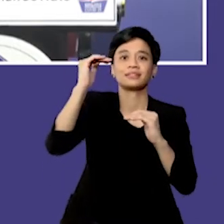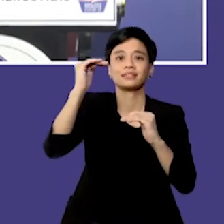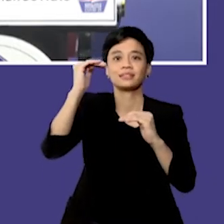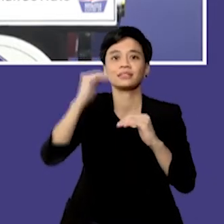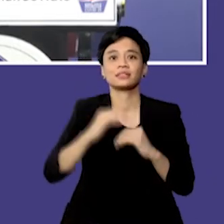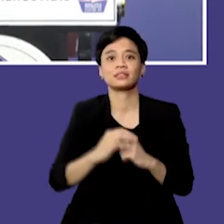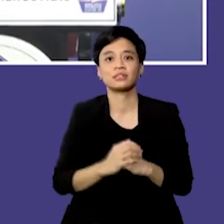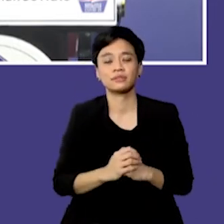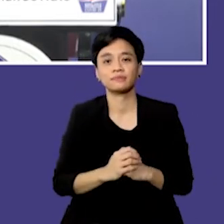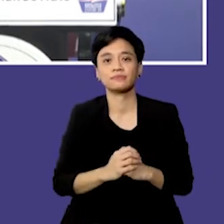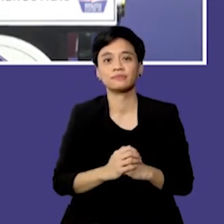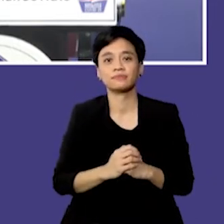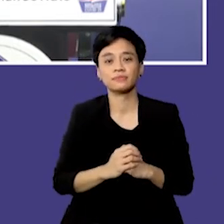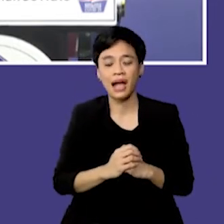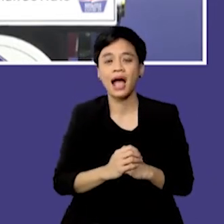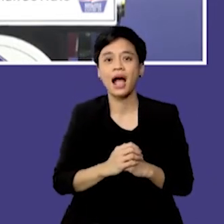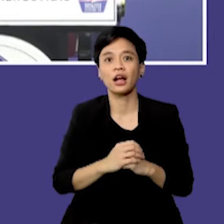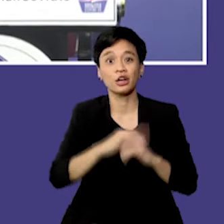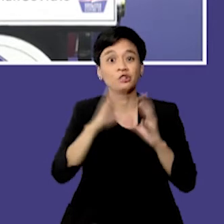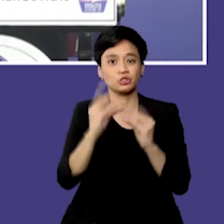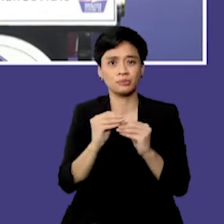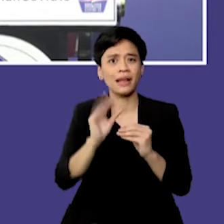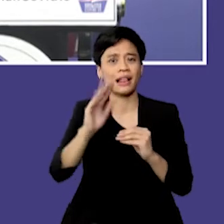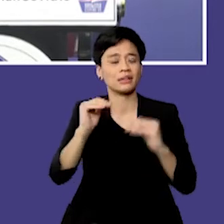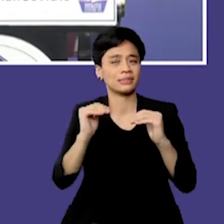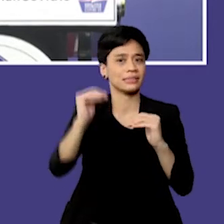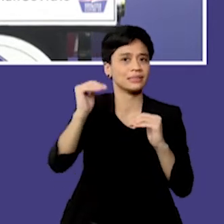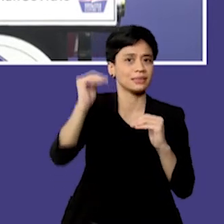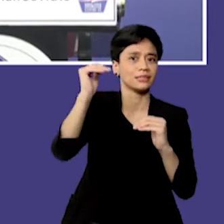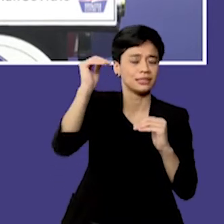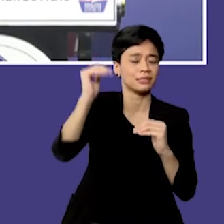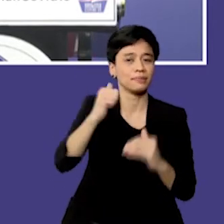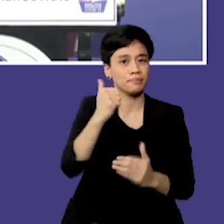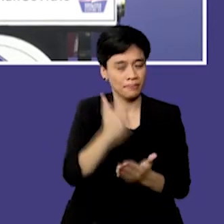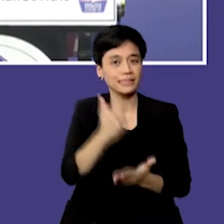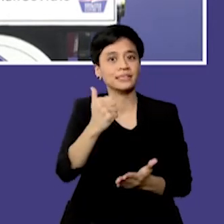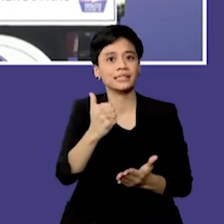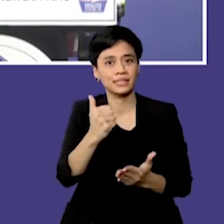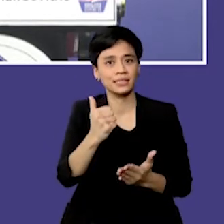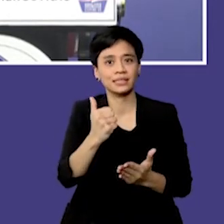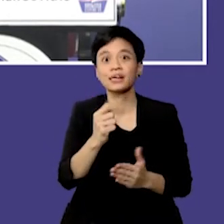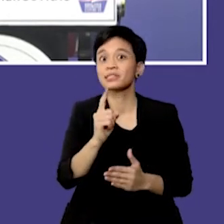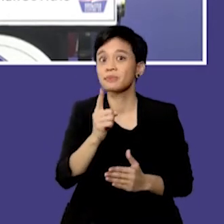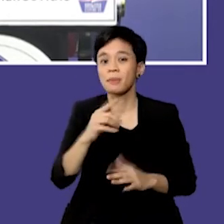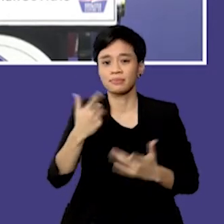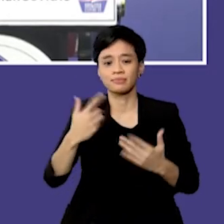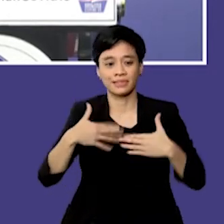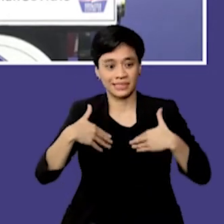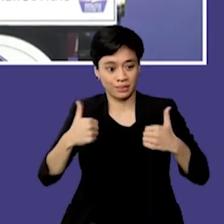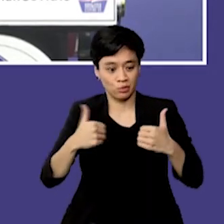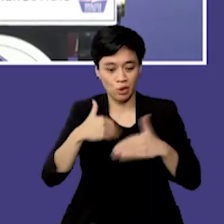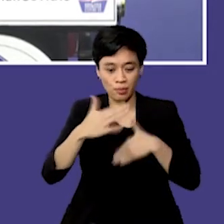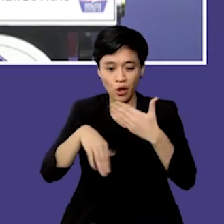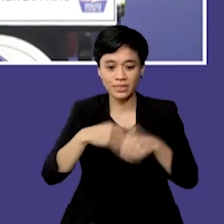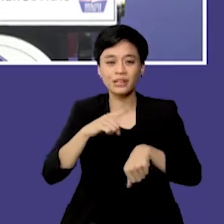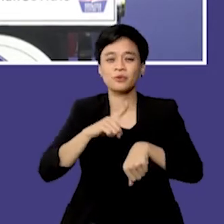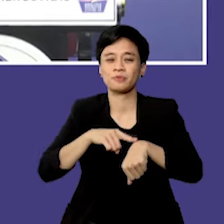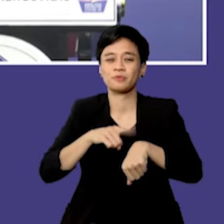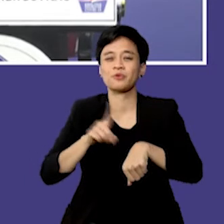Dan angka ini pasti akan naik, karena proses sembuh ini membutuhkan